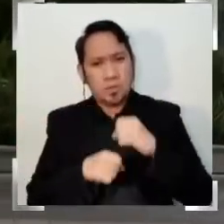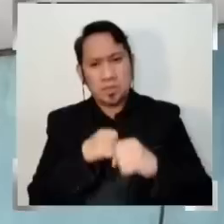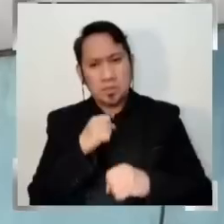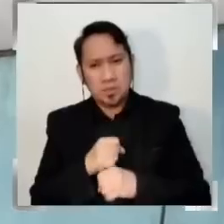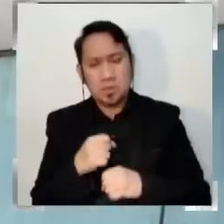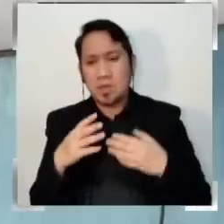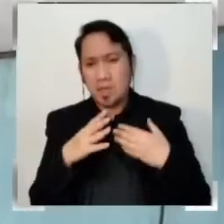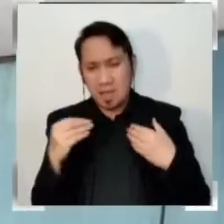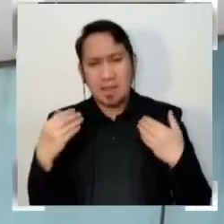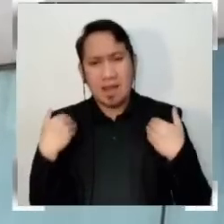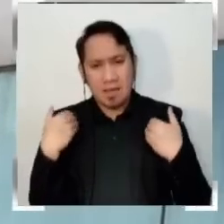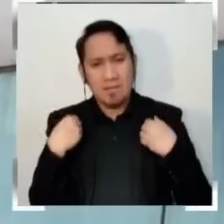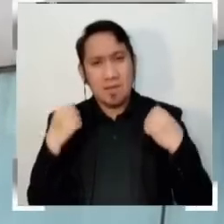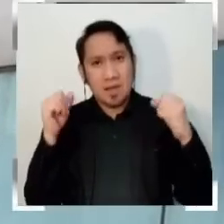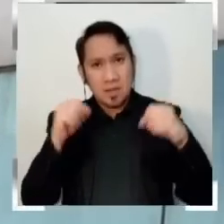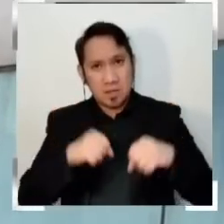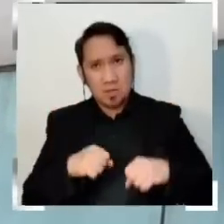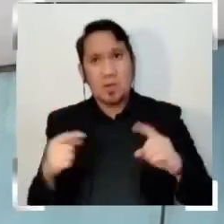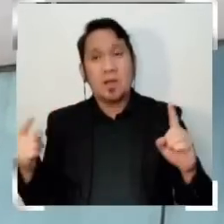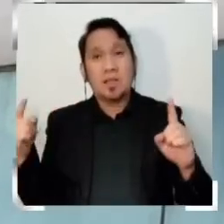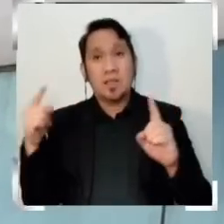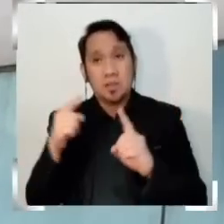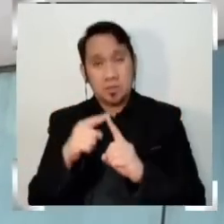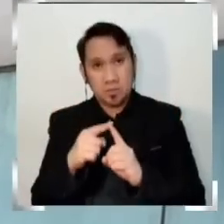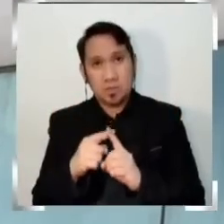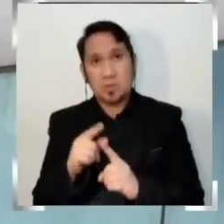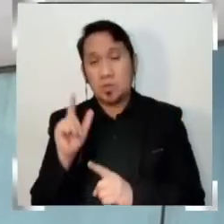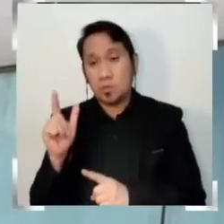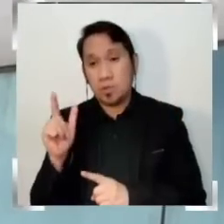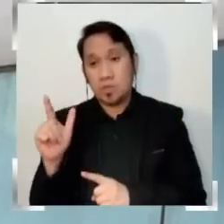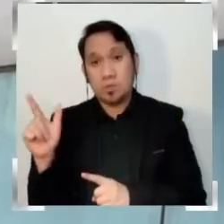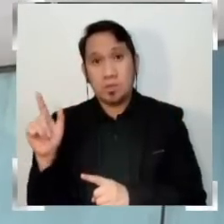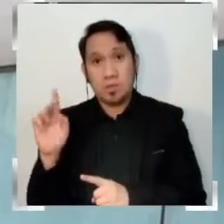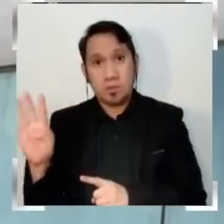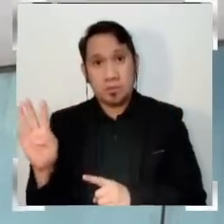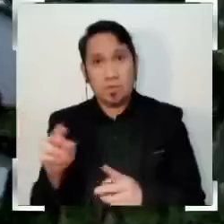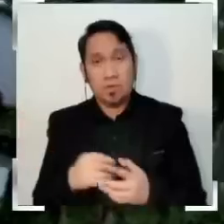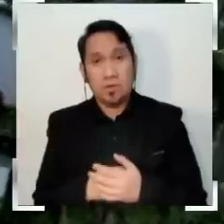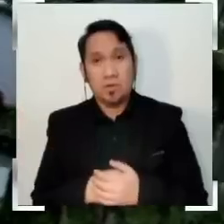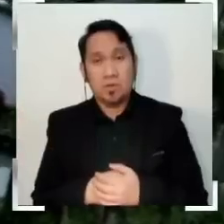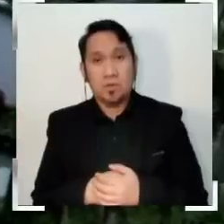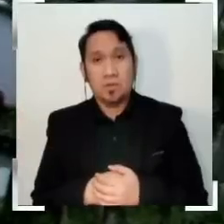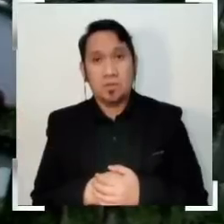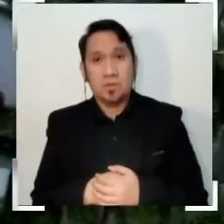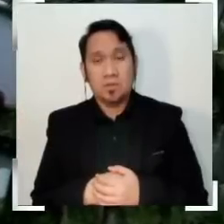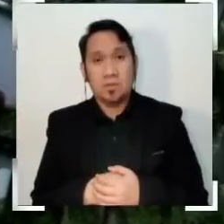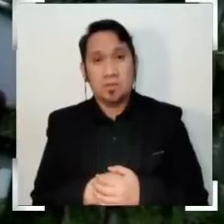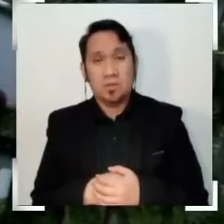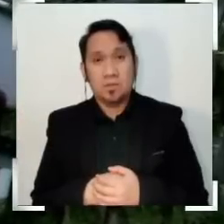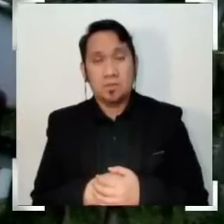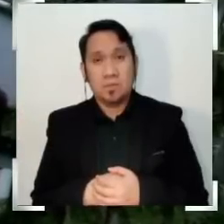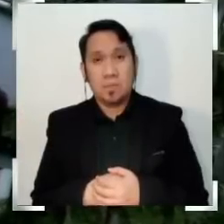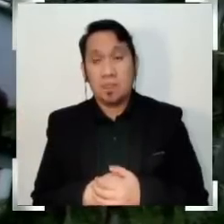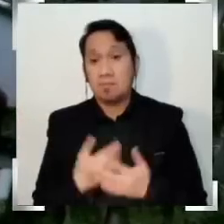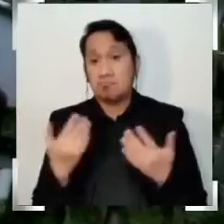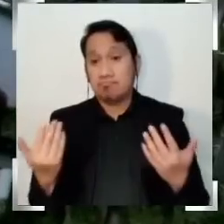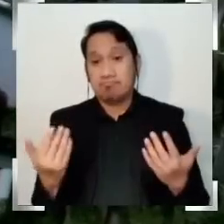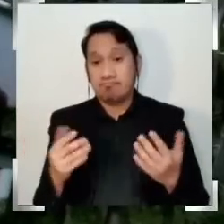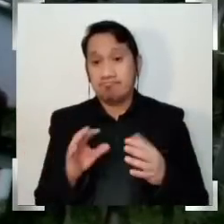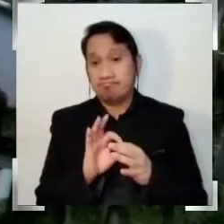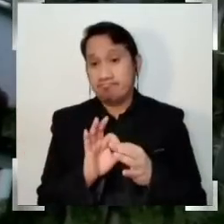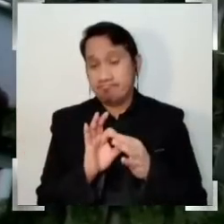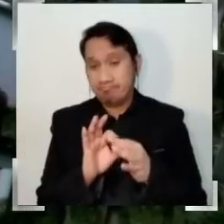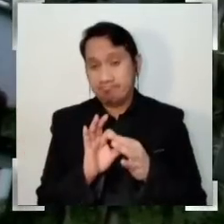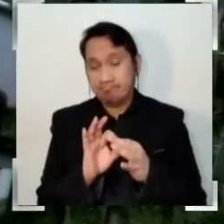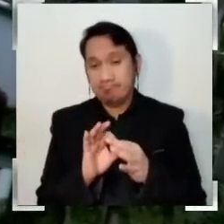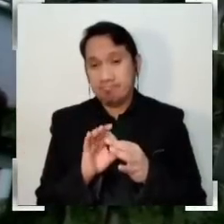Inc. hanggang sa katapusan ng 2024 para sa noontime slot. Kaisa ng Filipino fans ang GMA